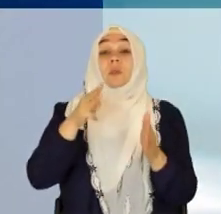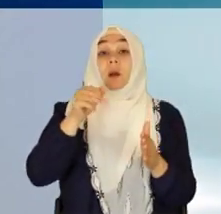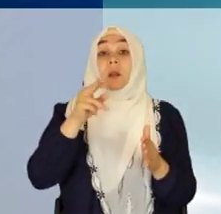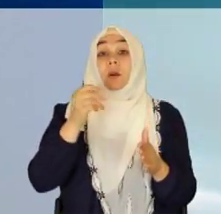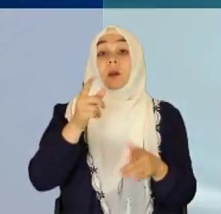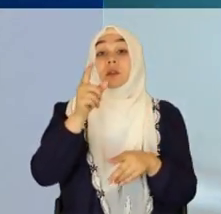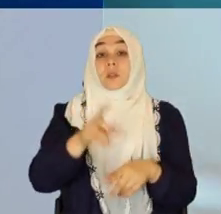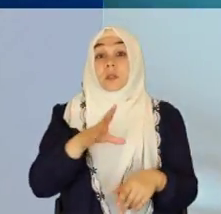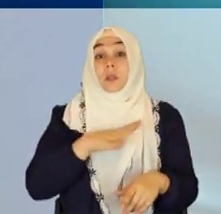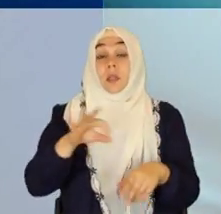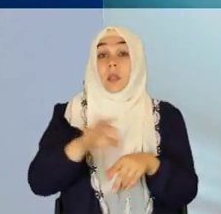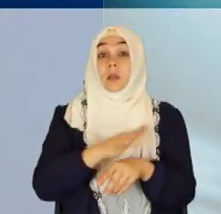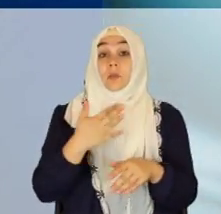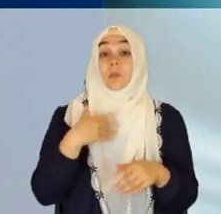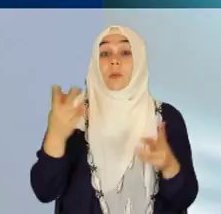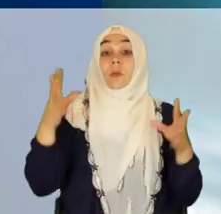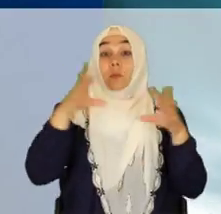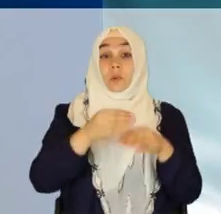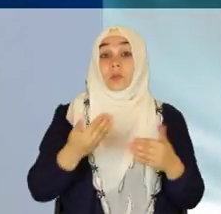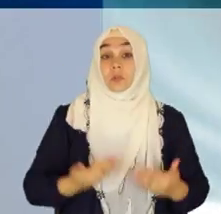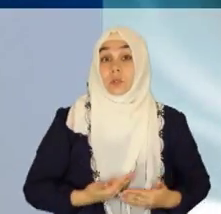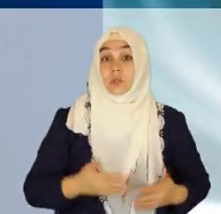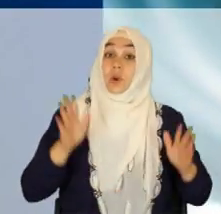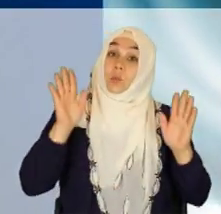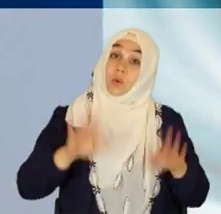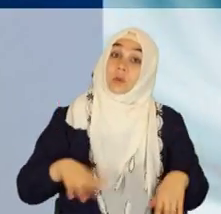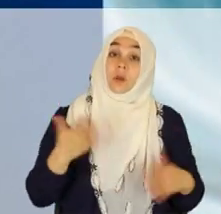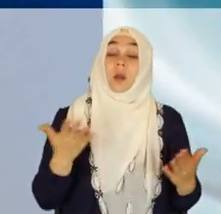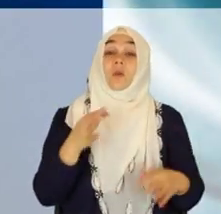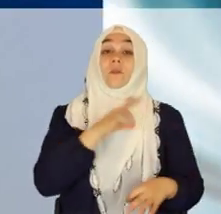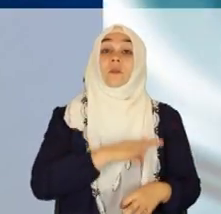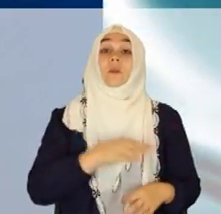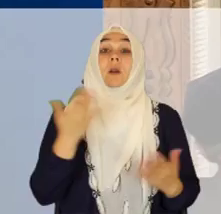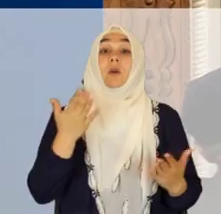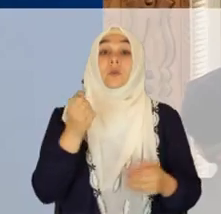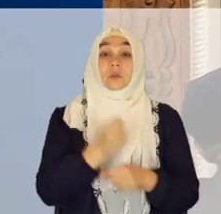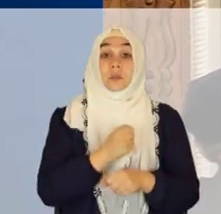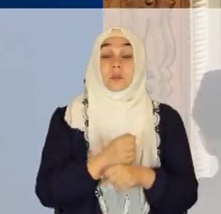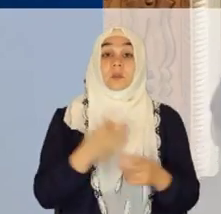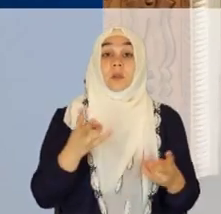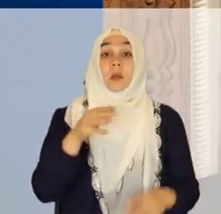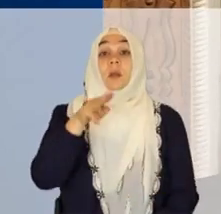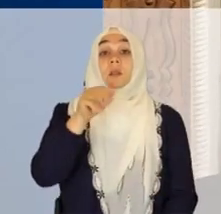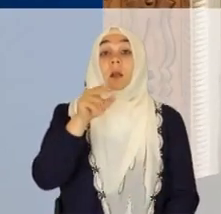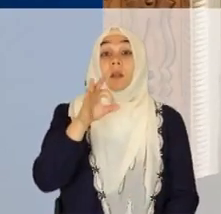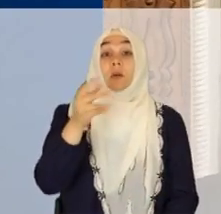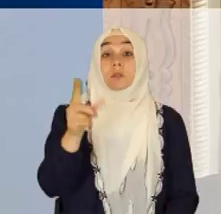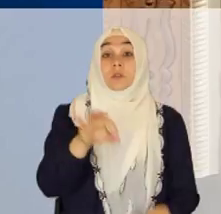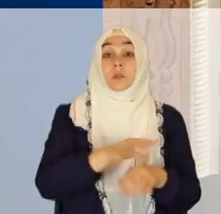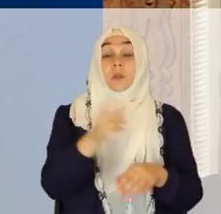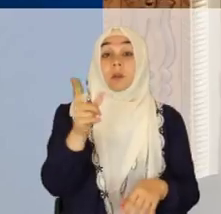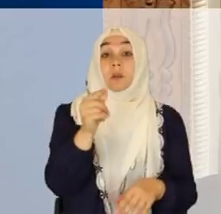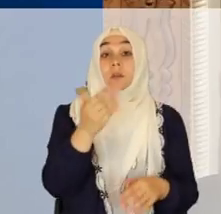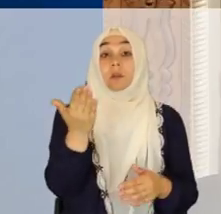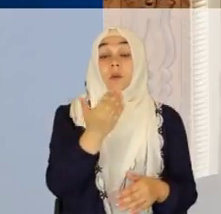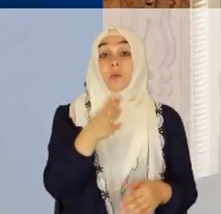qilingan ayol eri bilan bir xonadonda yashasa, bunda qanday hukmlar bor? Taloq qilingan ayol